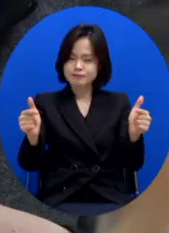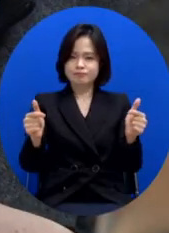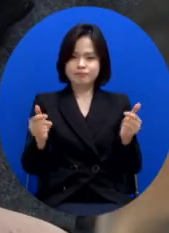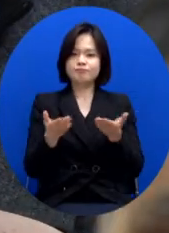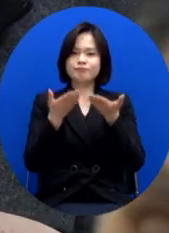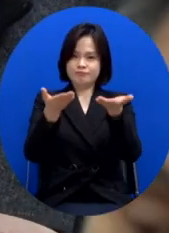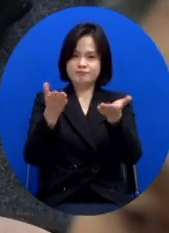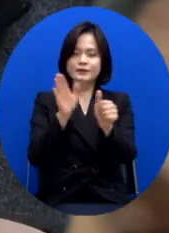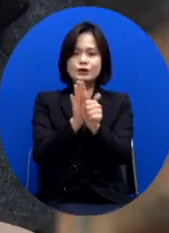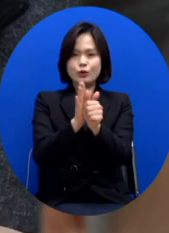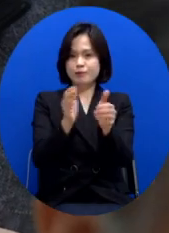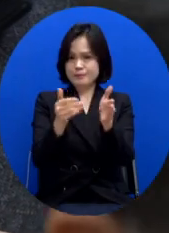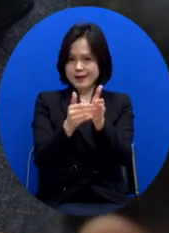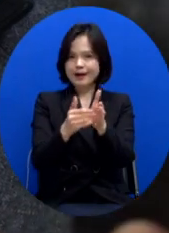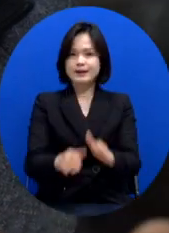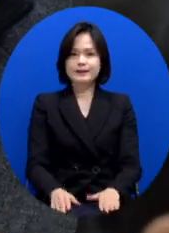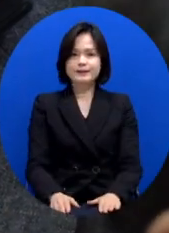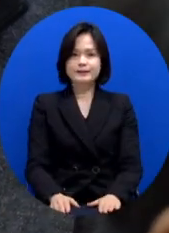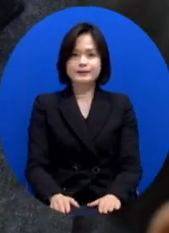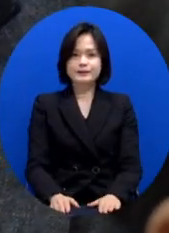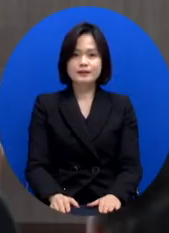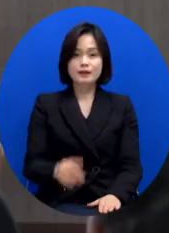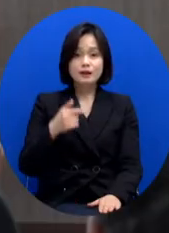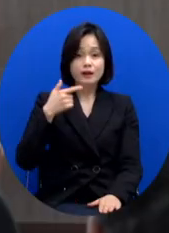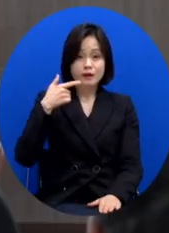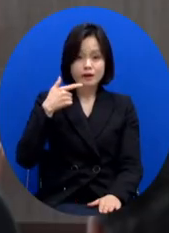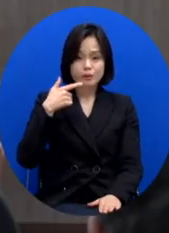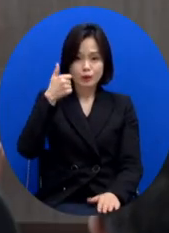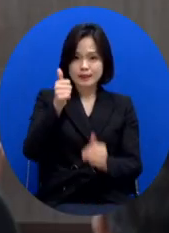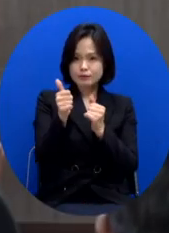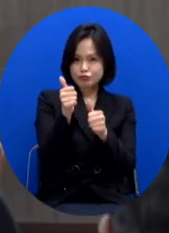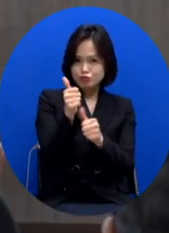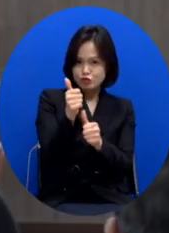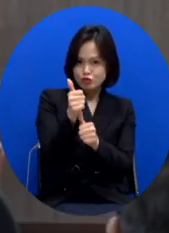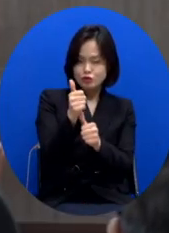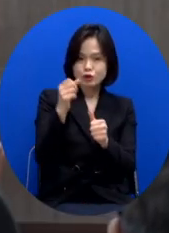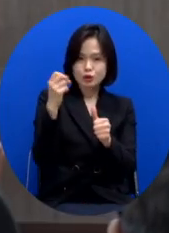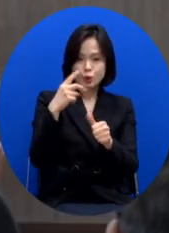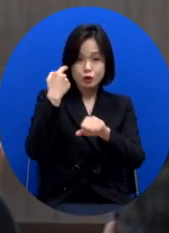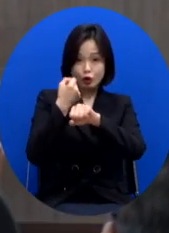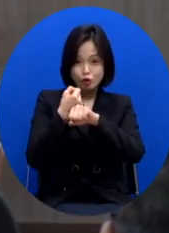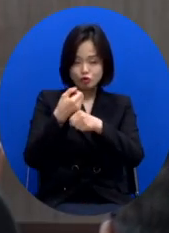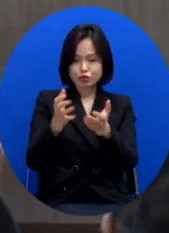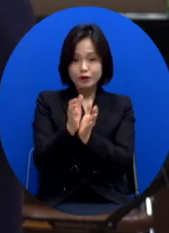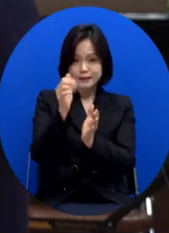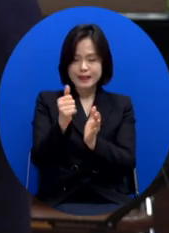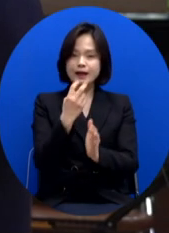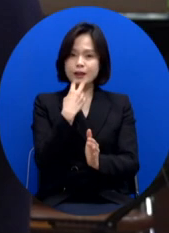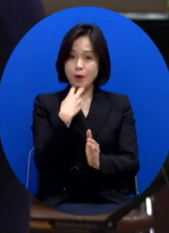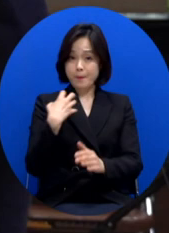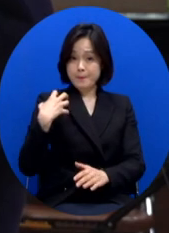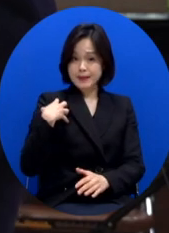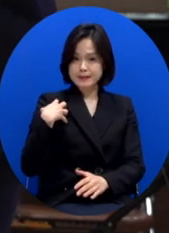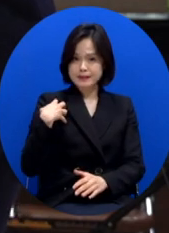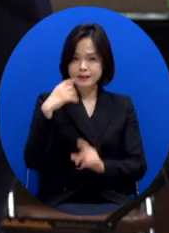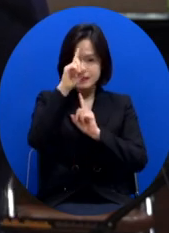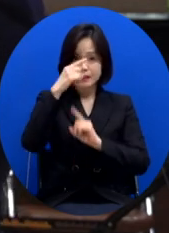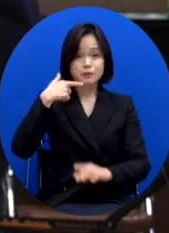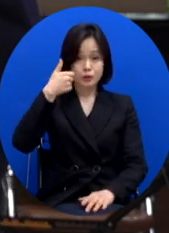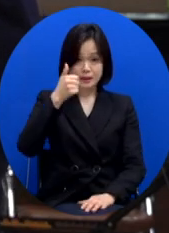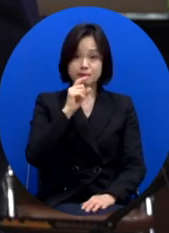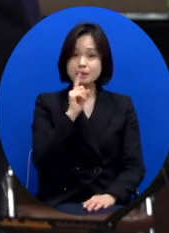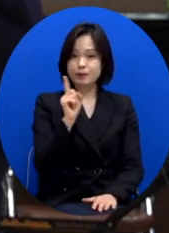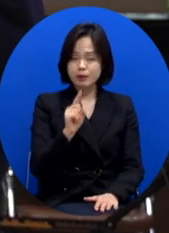제공됐습니다. 영안교회 부목사에 기도한 교회정보기술연구원 이동현 원장은 강의에 나서 유튜브